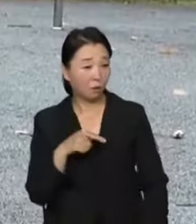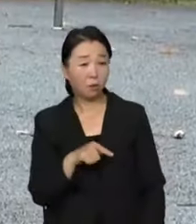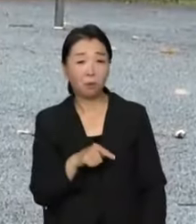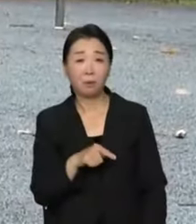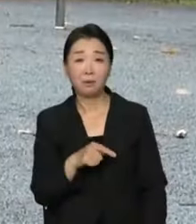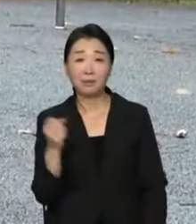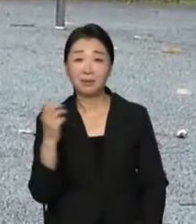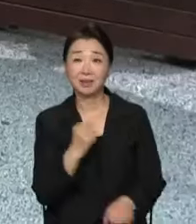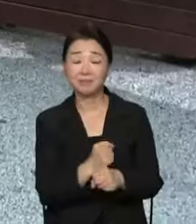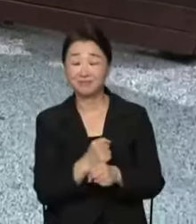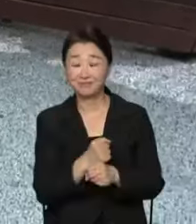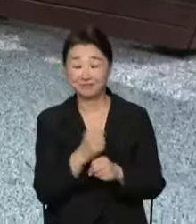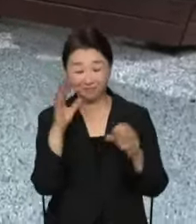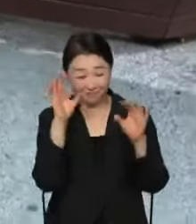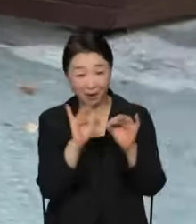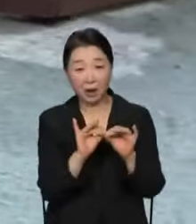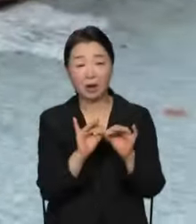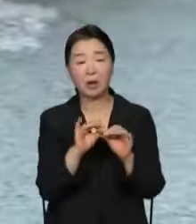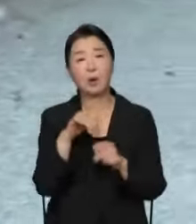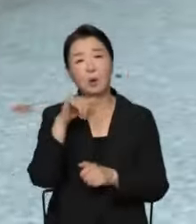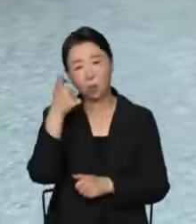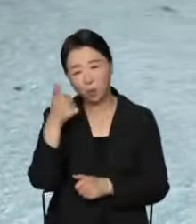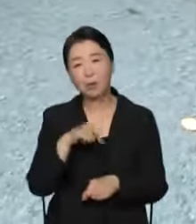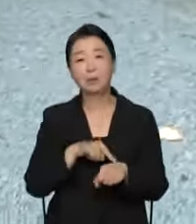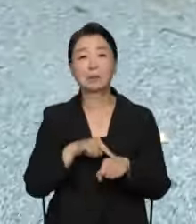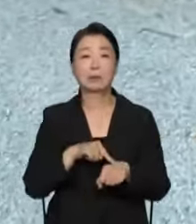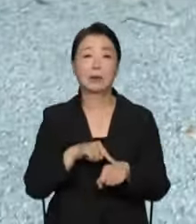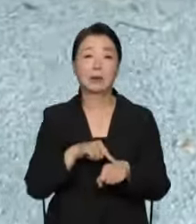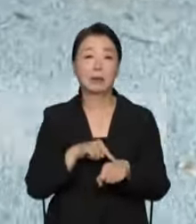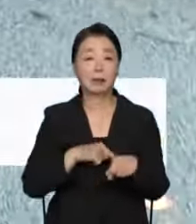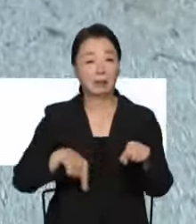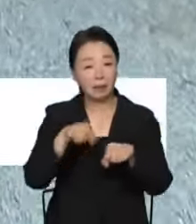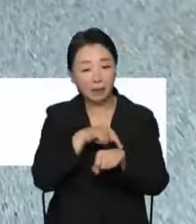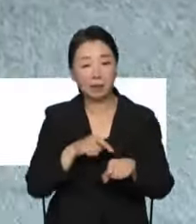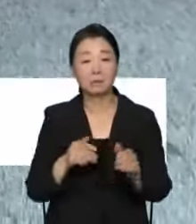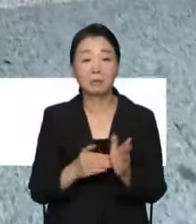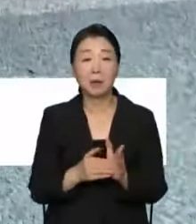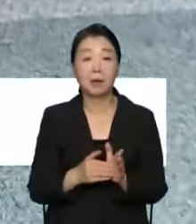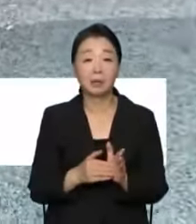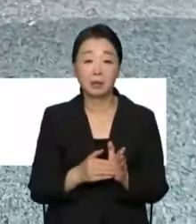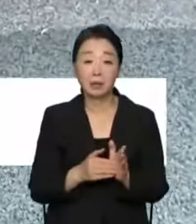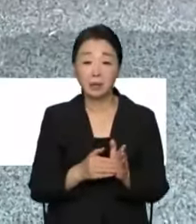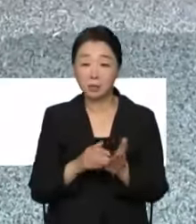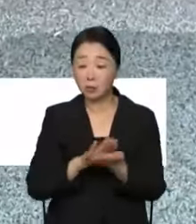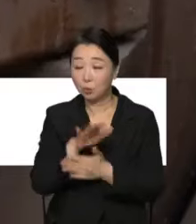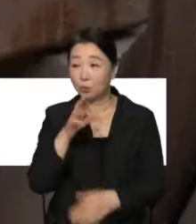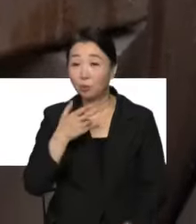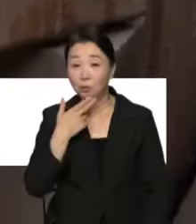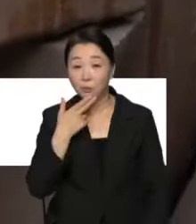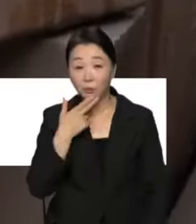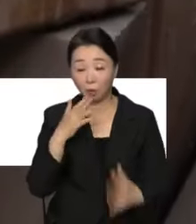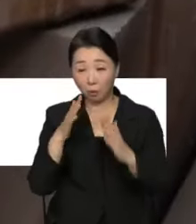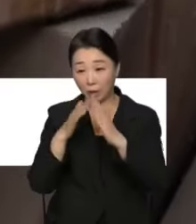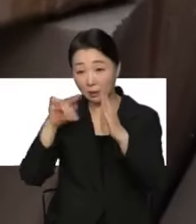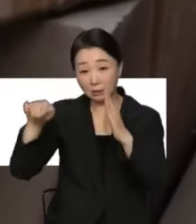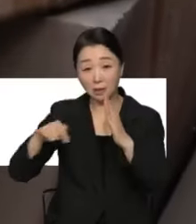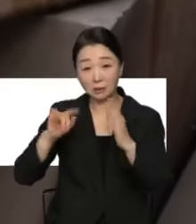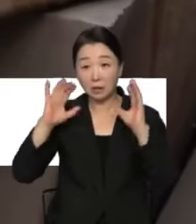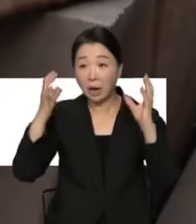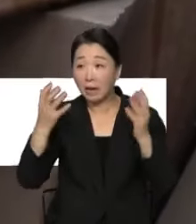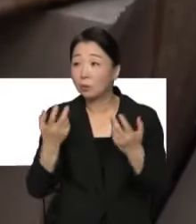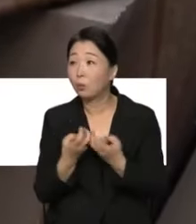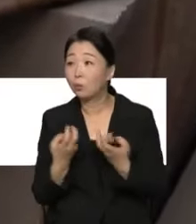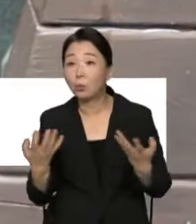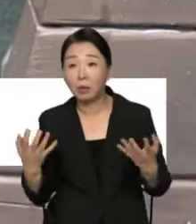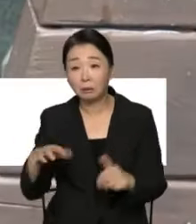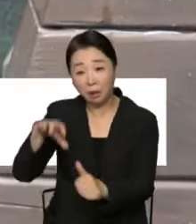다시 짓기로 의견을 모으는데 5개월이 걸렸습니다. 이 공간이 없으면 사실 가정에서 묶여둬야